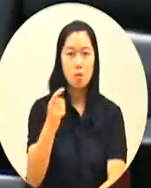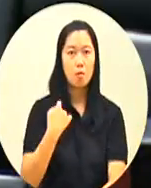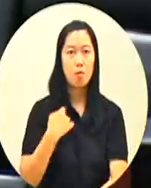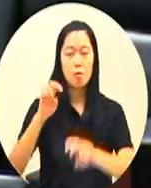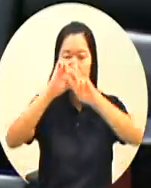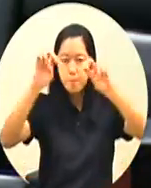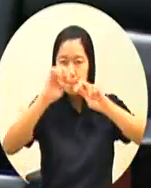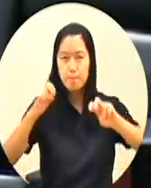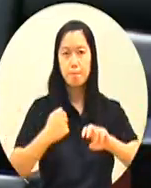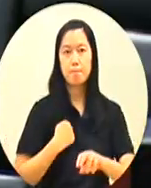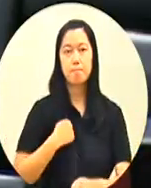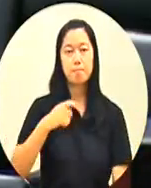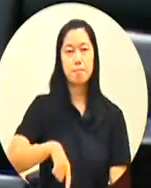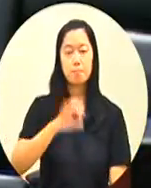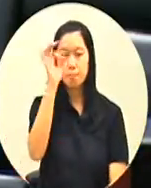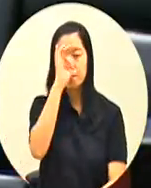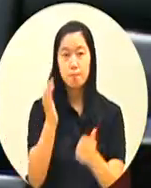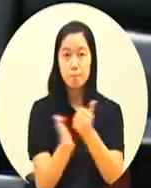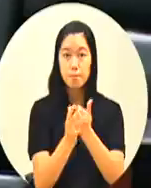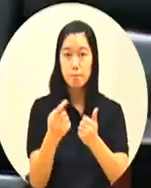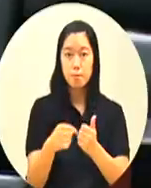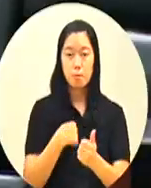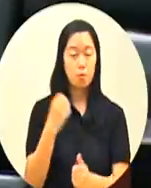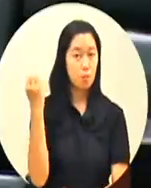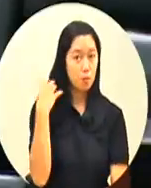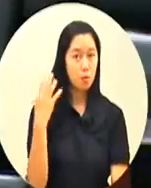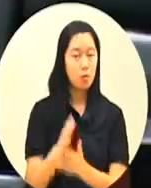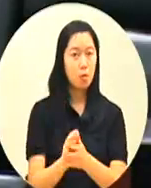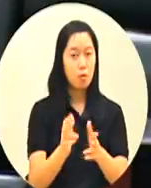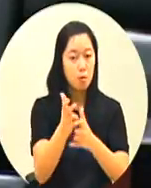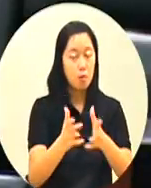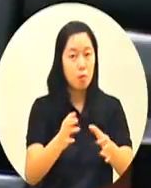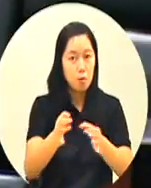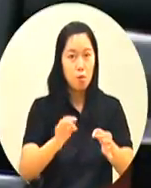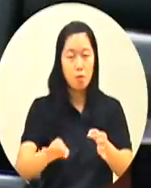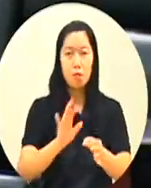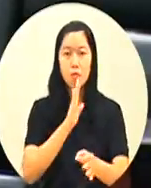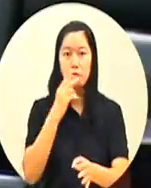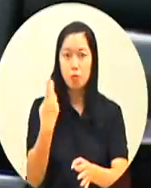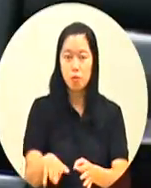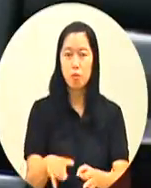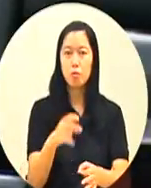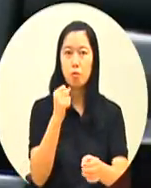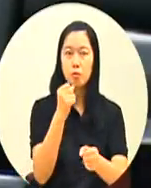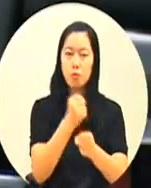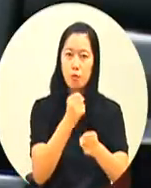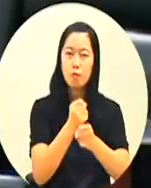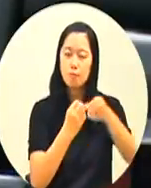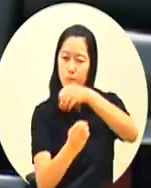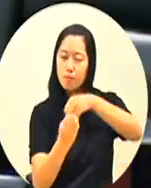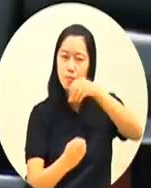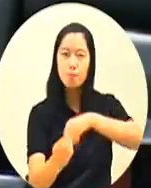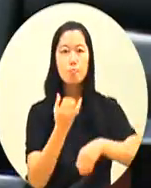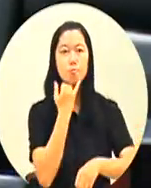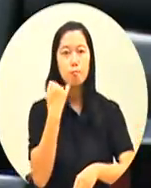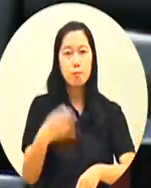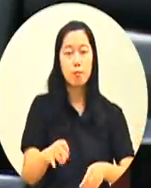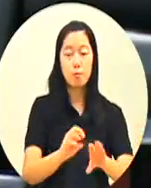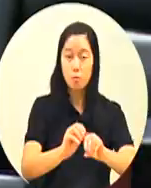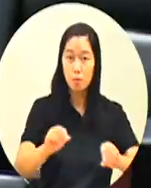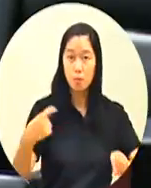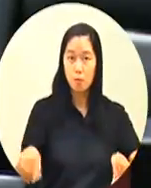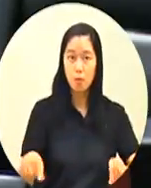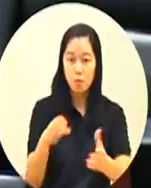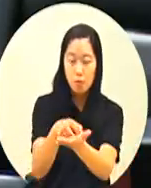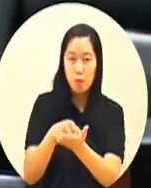探究，然后去找出一些，我也听到一些厂商在反映说，是不是有可以更弹性的作为？然后土地的取得的